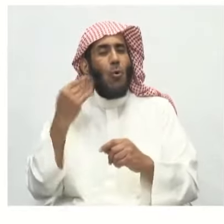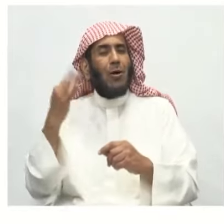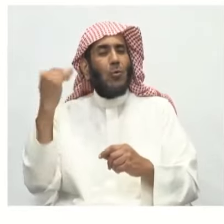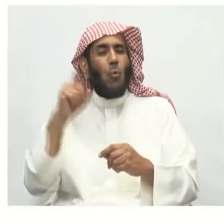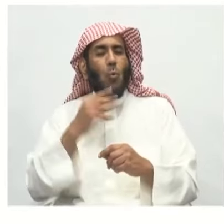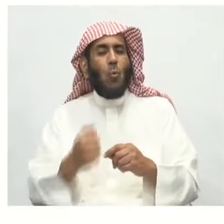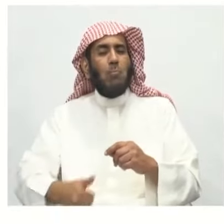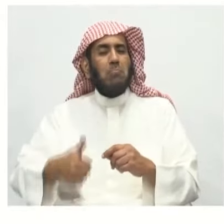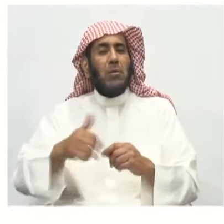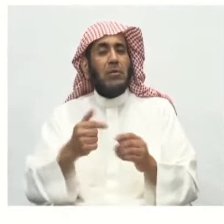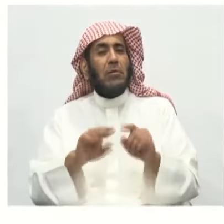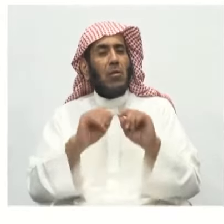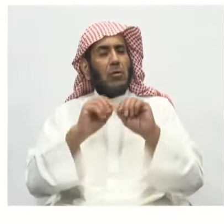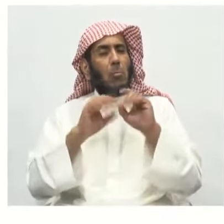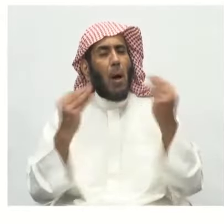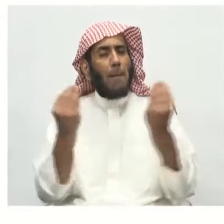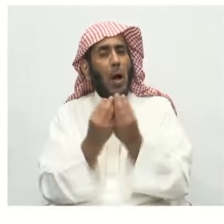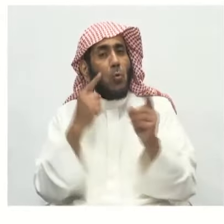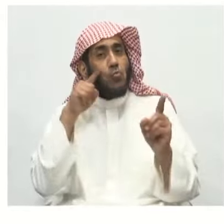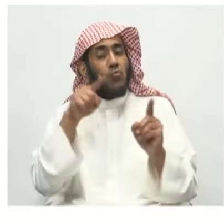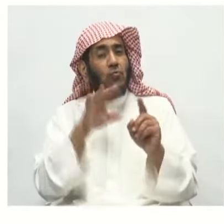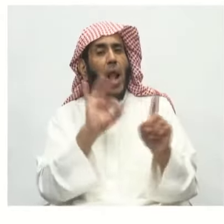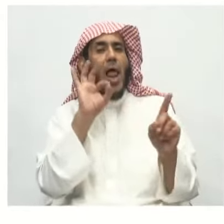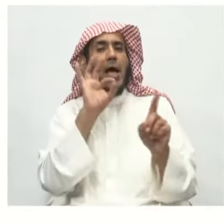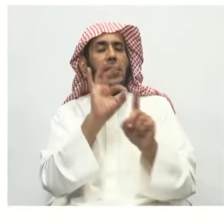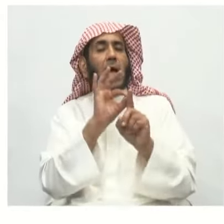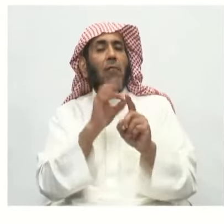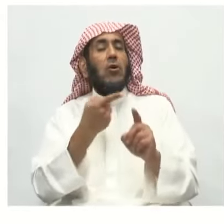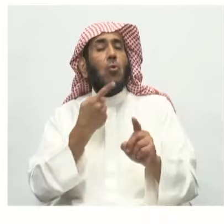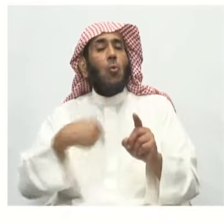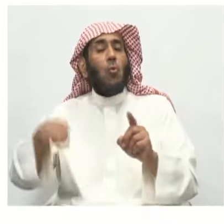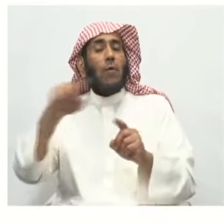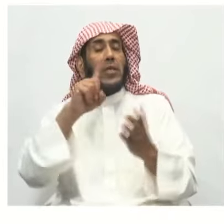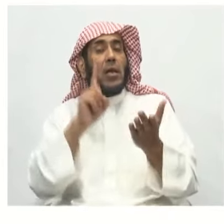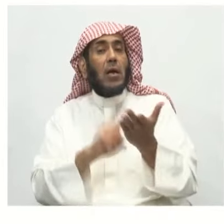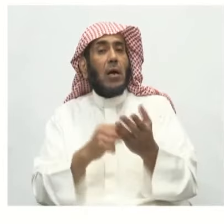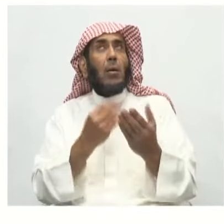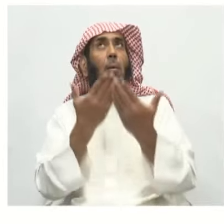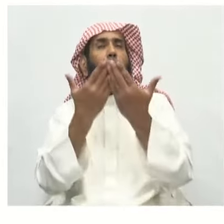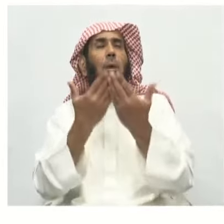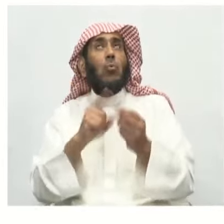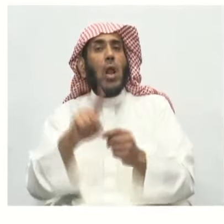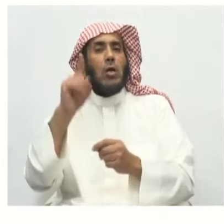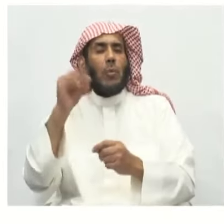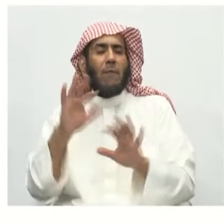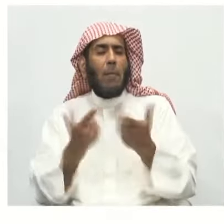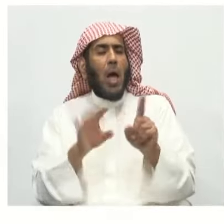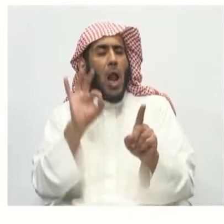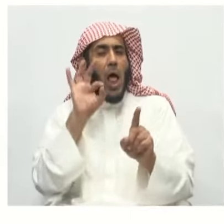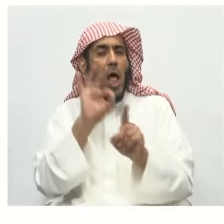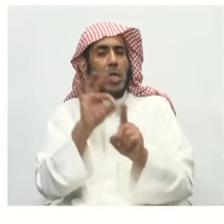سويا الاهداف التي نريد ان نحققها بعون الله سبحانه وتعالى فما هي